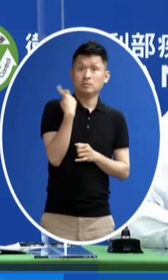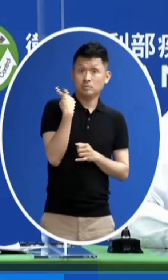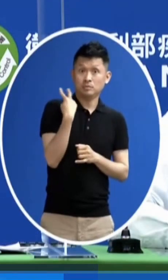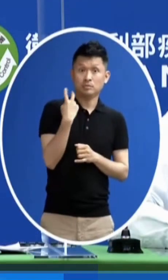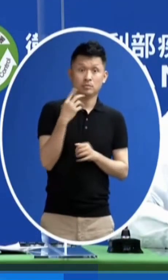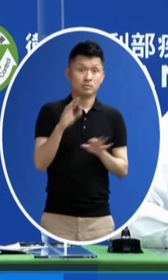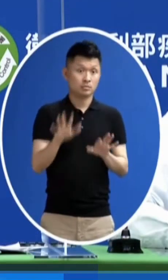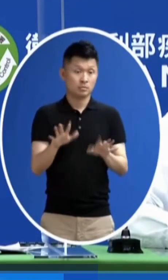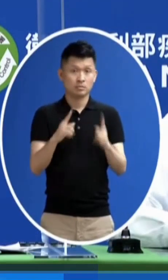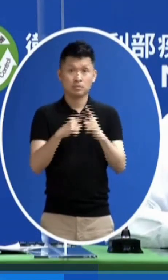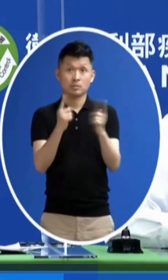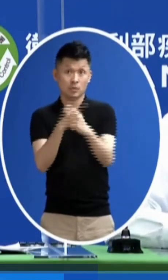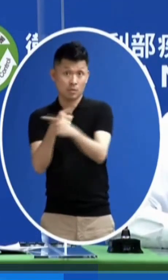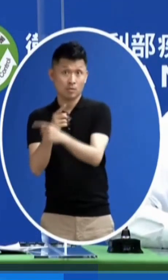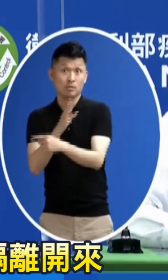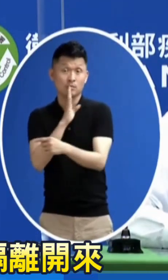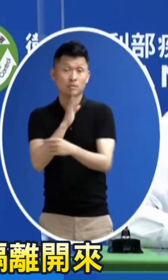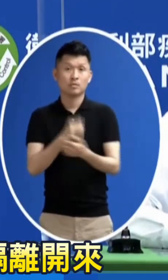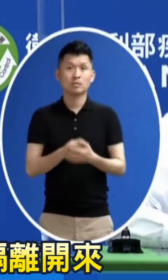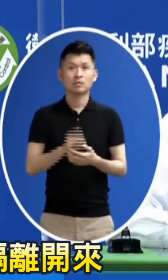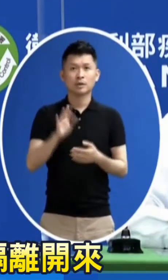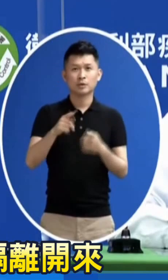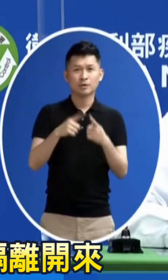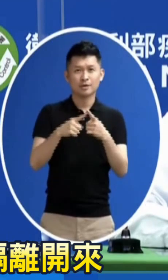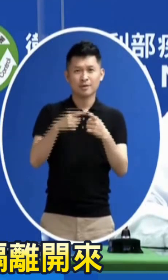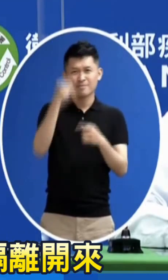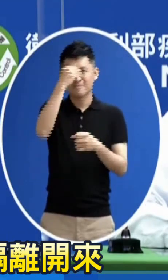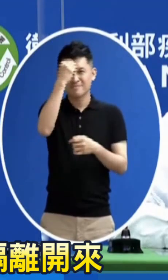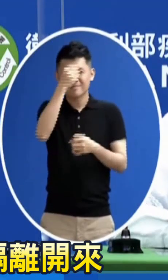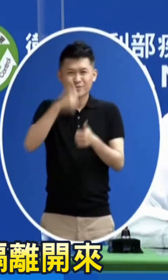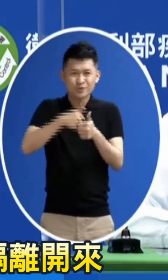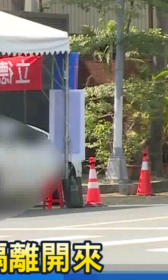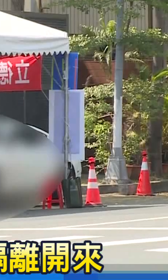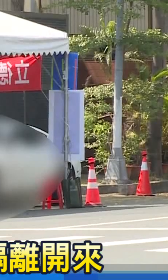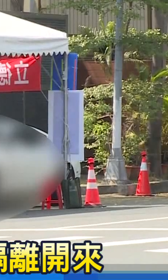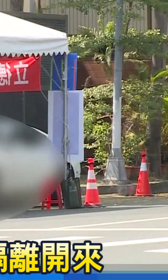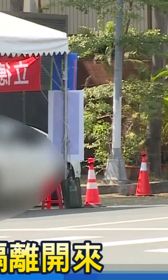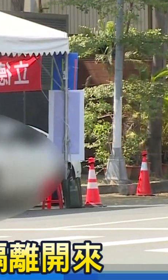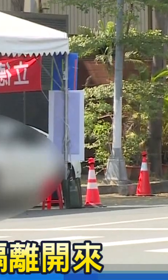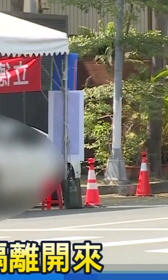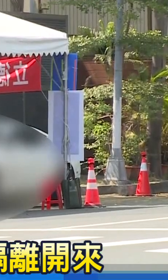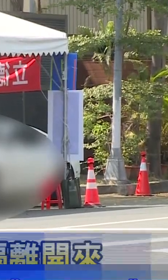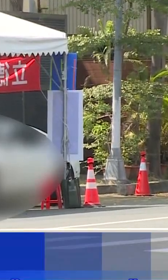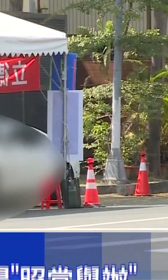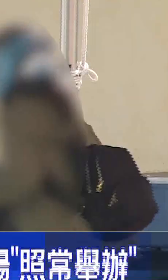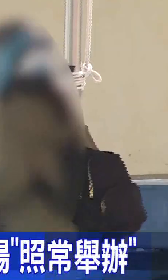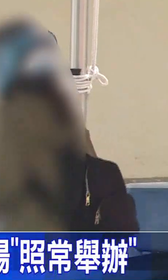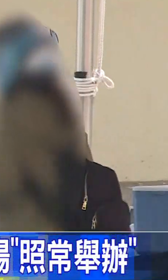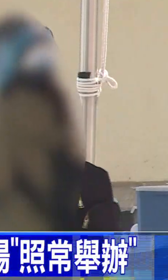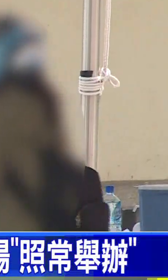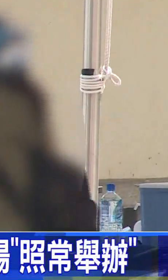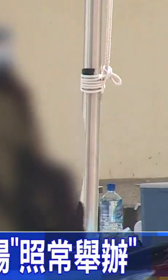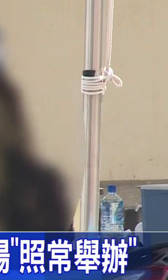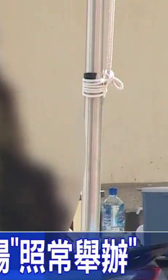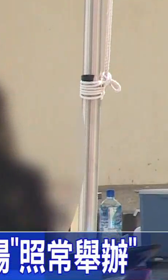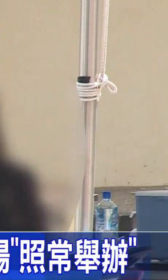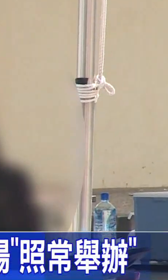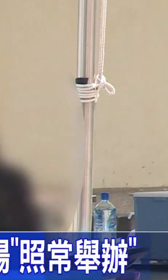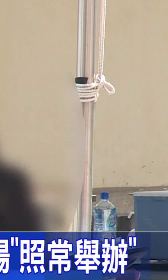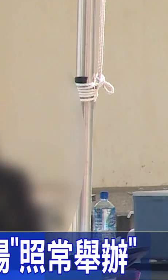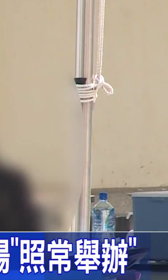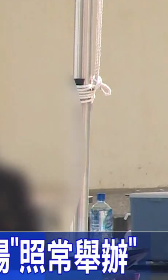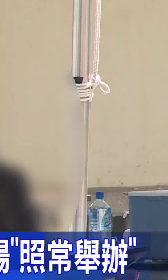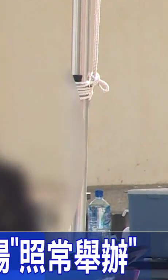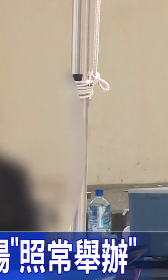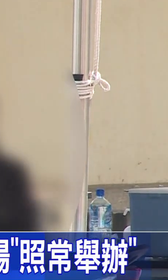概多半是不同，不过有确诊的都已经被隔离开来。 是否就是参加演唱会染疫，目前无法证实，但